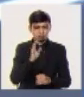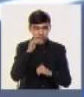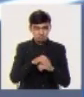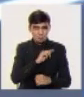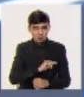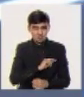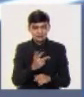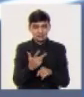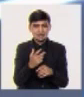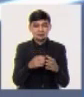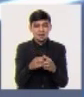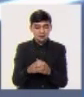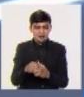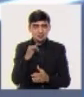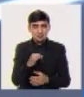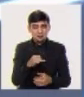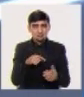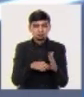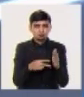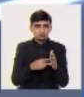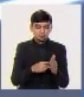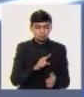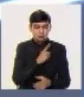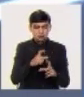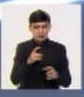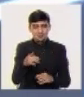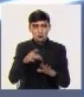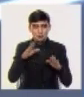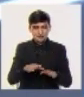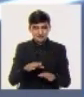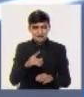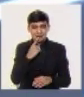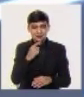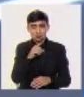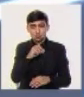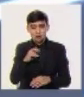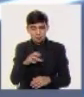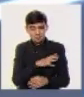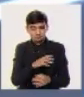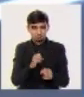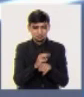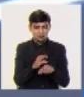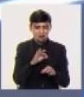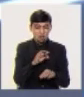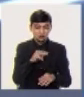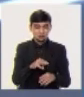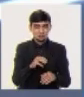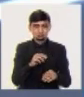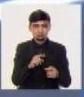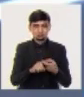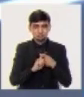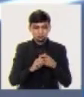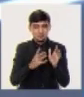круглосуточно в 3 смены. Ведь по оценкам специалистов, ежедневно в регионах из красной зоны коронавирусом заражаются по